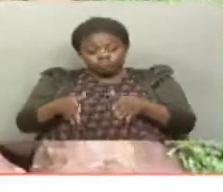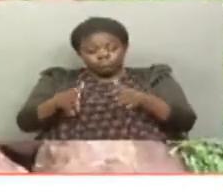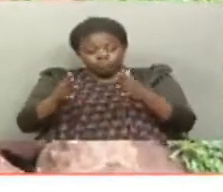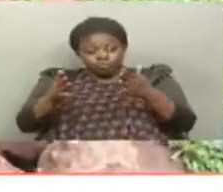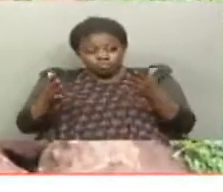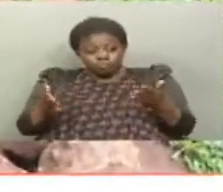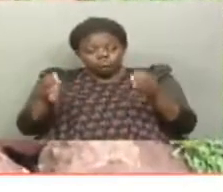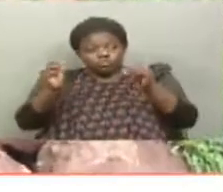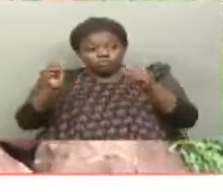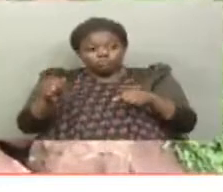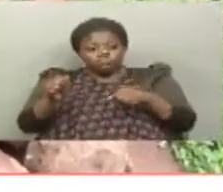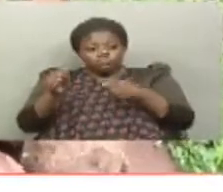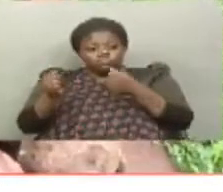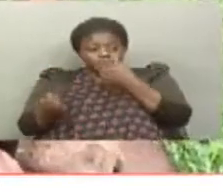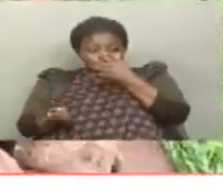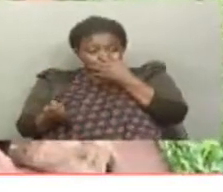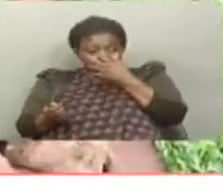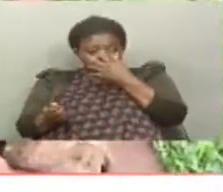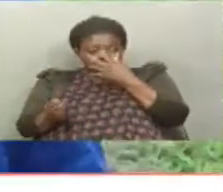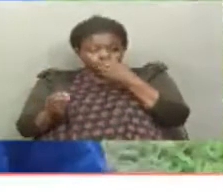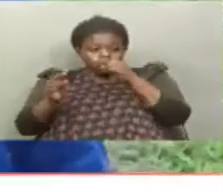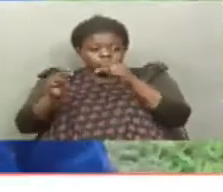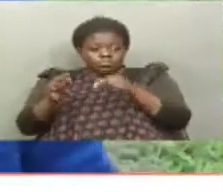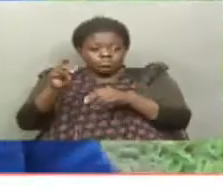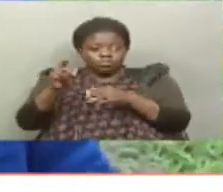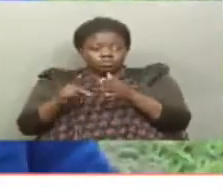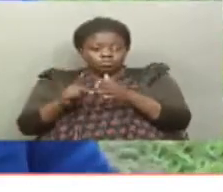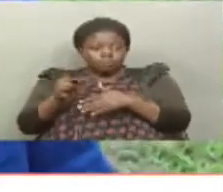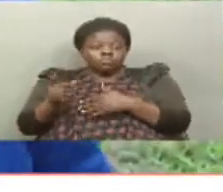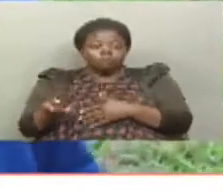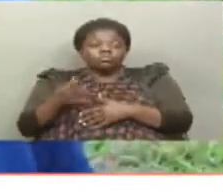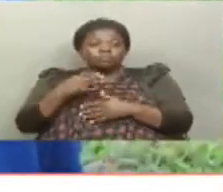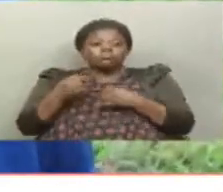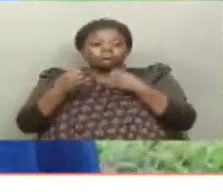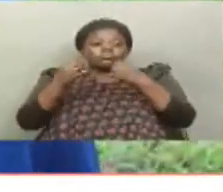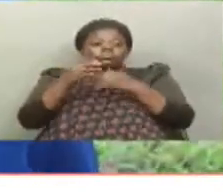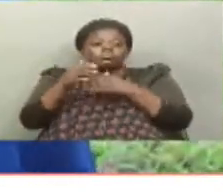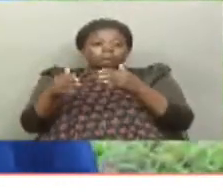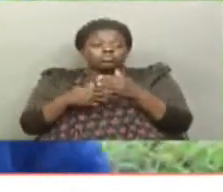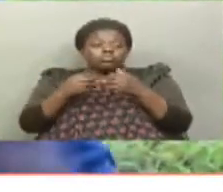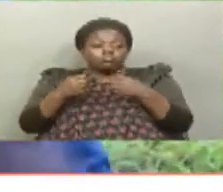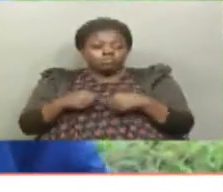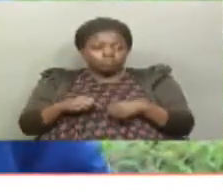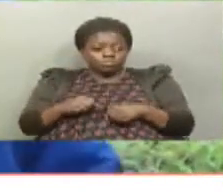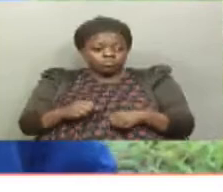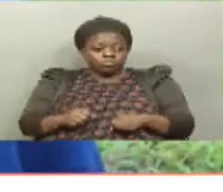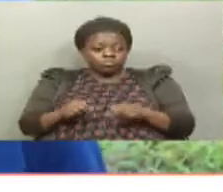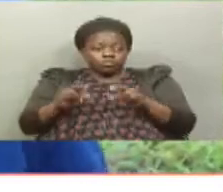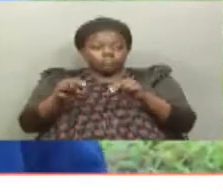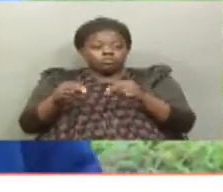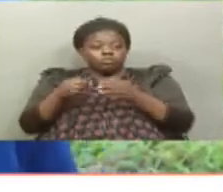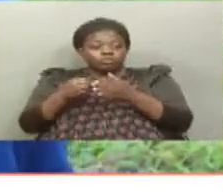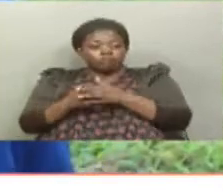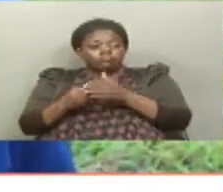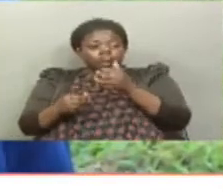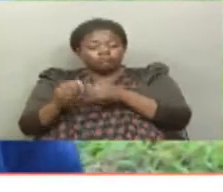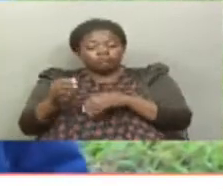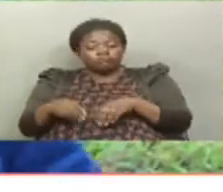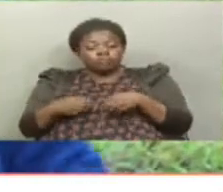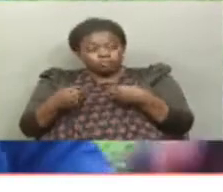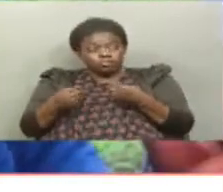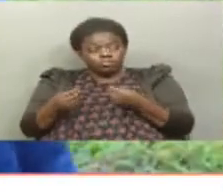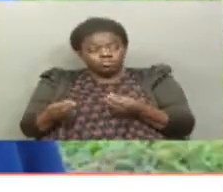lwatebagala lulina okolebwa nga mpawo agenda kulirirwa wanaye njagala obategeeza bonna abali emabega w'ekintu kino teri nnusu yadde n'emu egenda